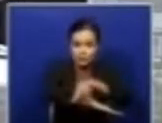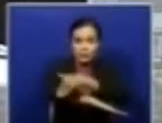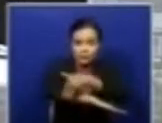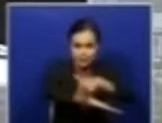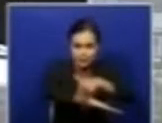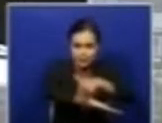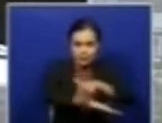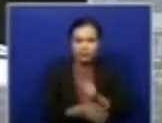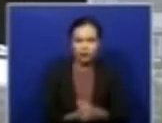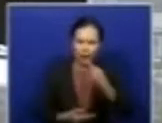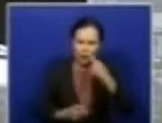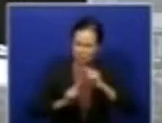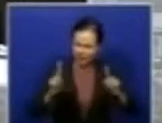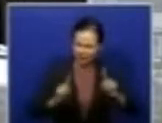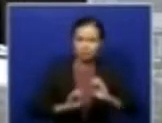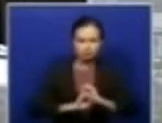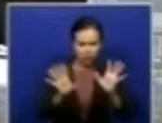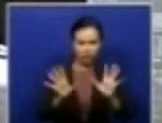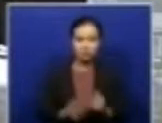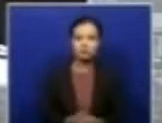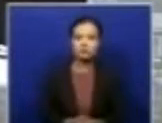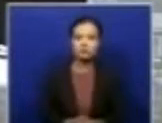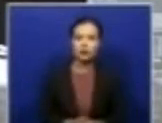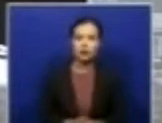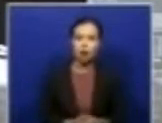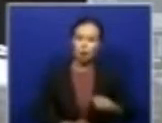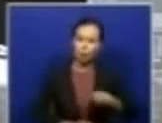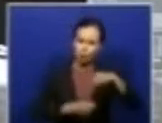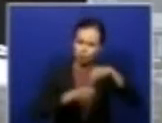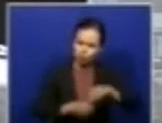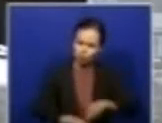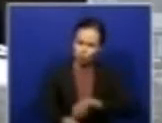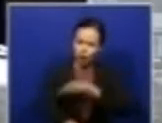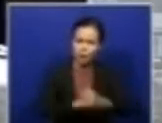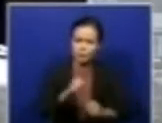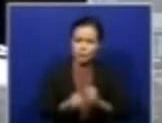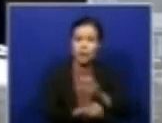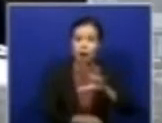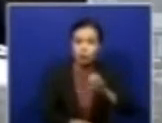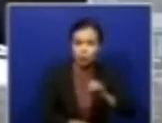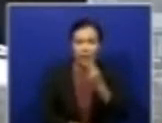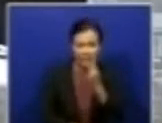นเป็นเรื่องแปลกที่สุดผมนั่งในสภาแห่งนี้มาตั้งแต่ปี50เพิ่งเคยเห็น